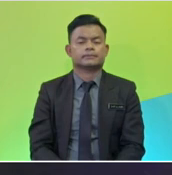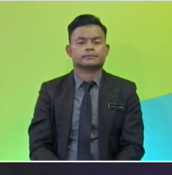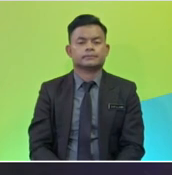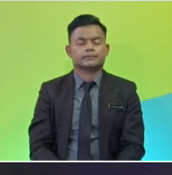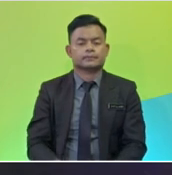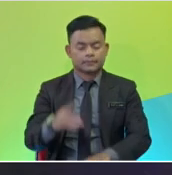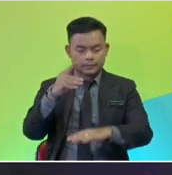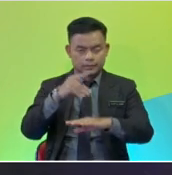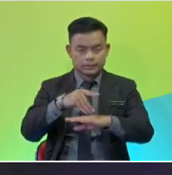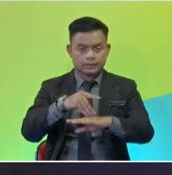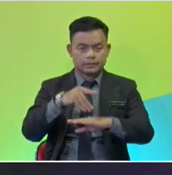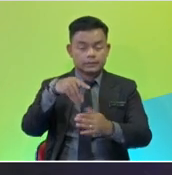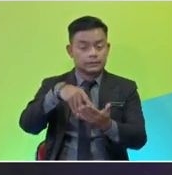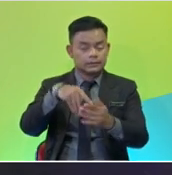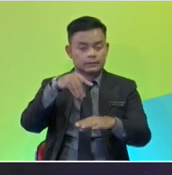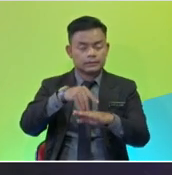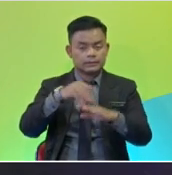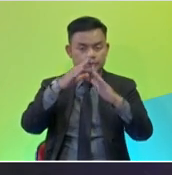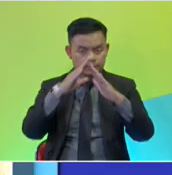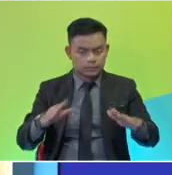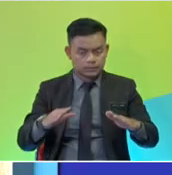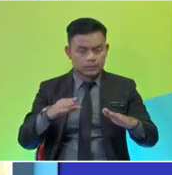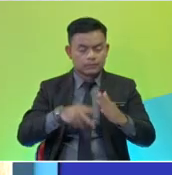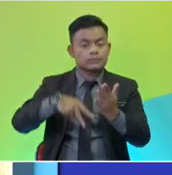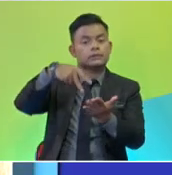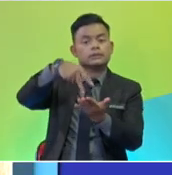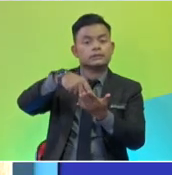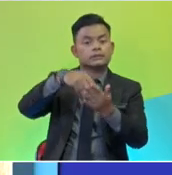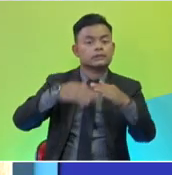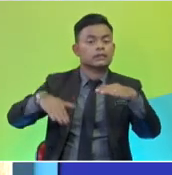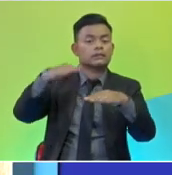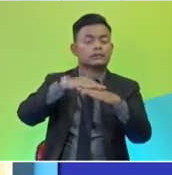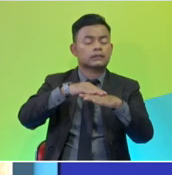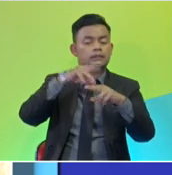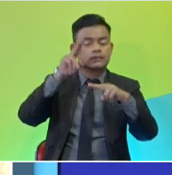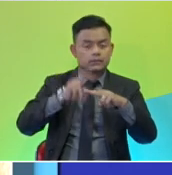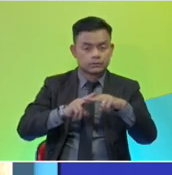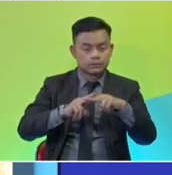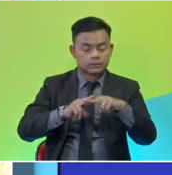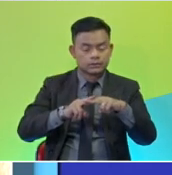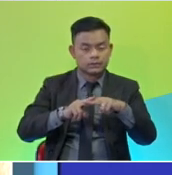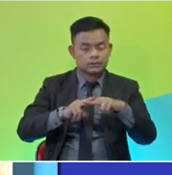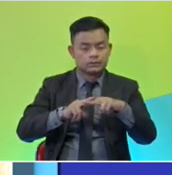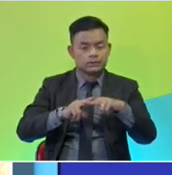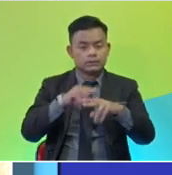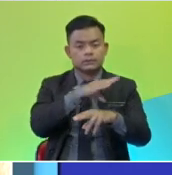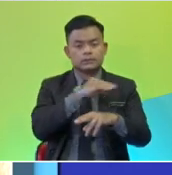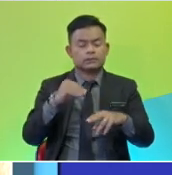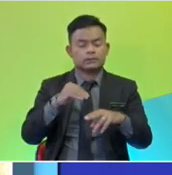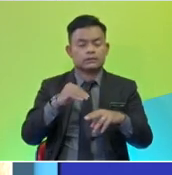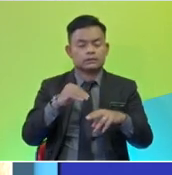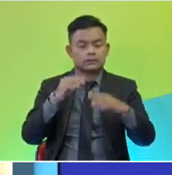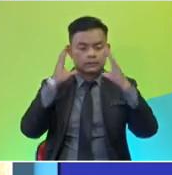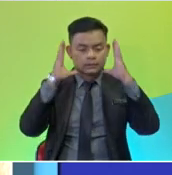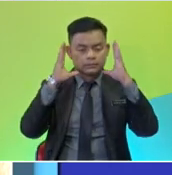Oh berdiri di atas kerusii di atas kerusi sambil menjengah a kepala kepala keluar